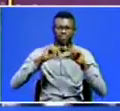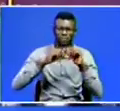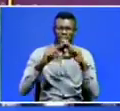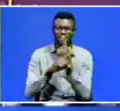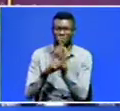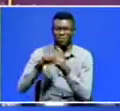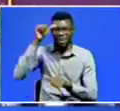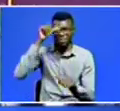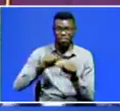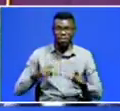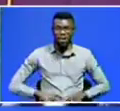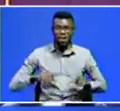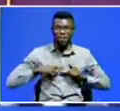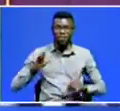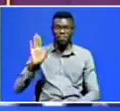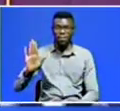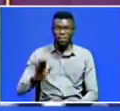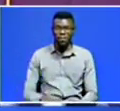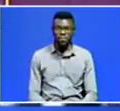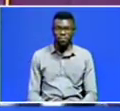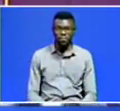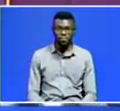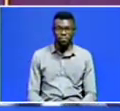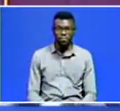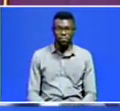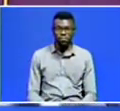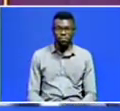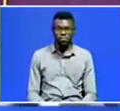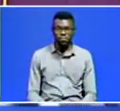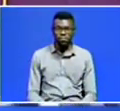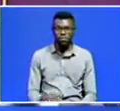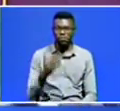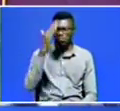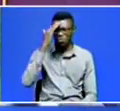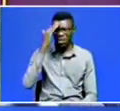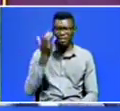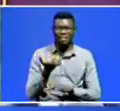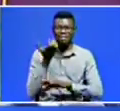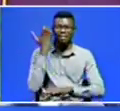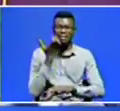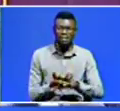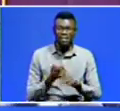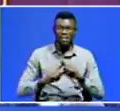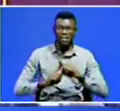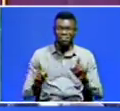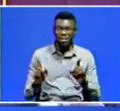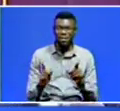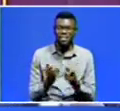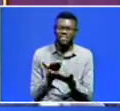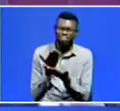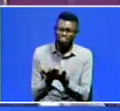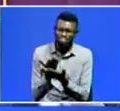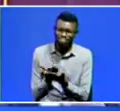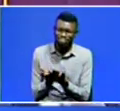marehemu Rubia. We only beg you. We know it is difficult, but we want to beg you. If it's